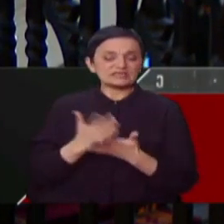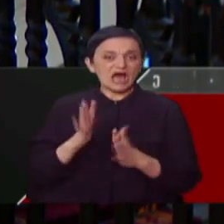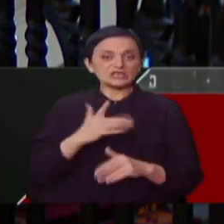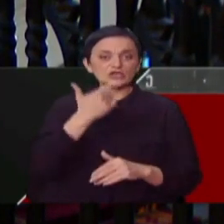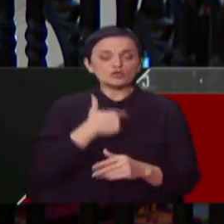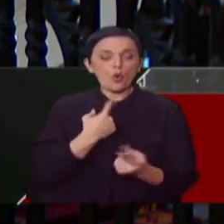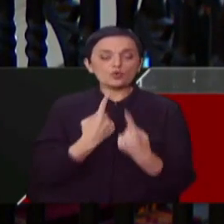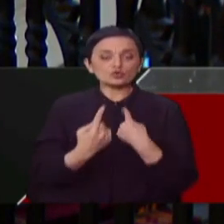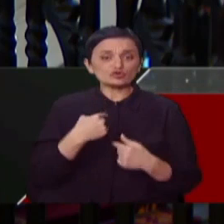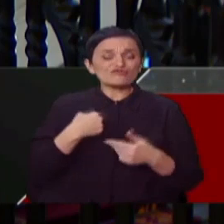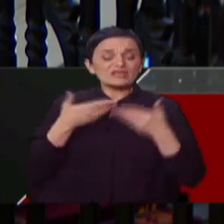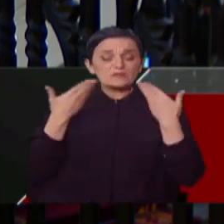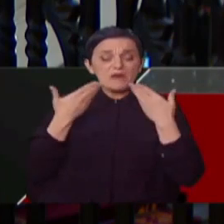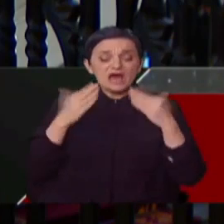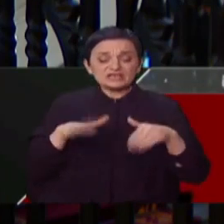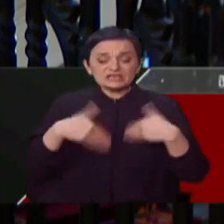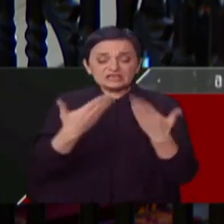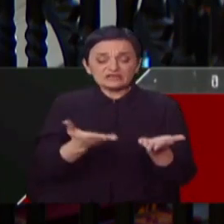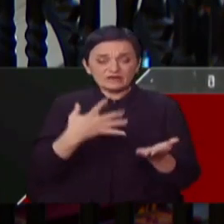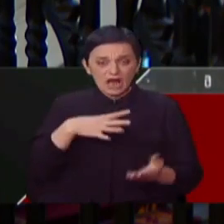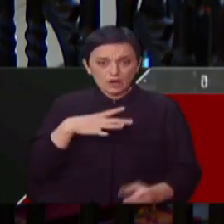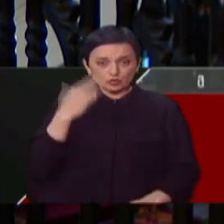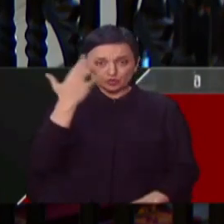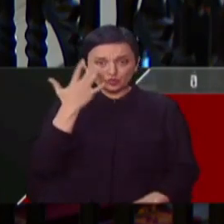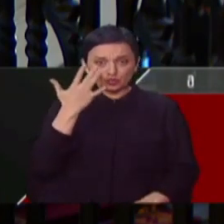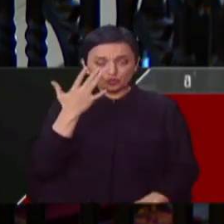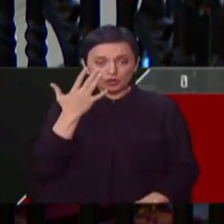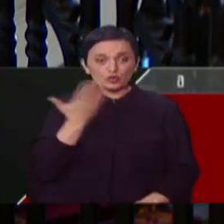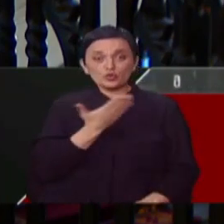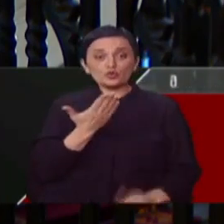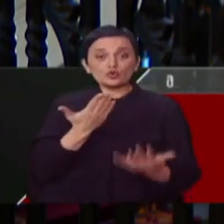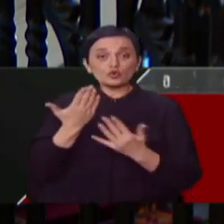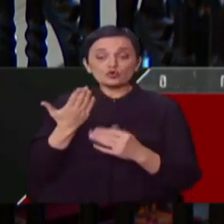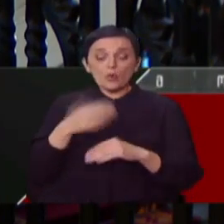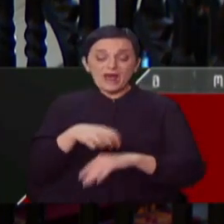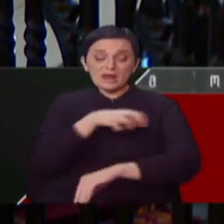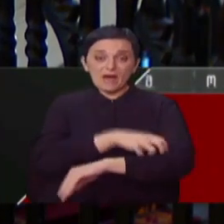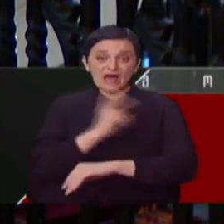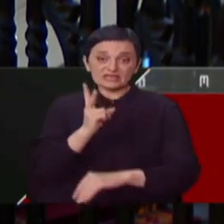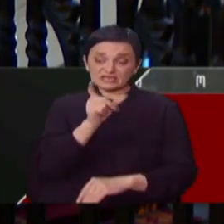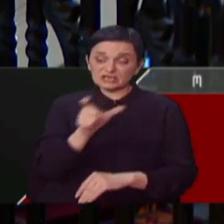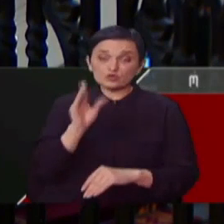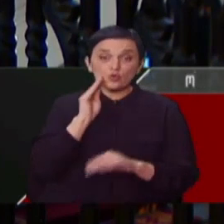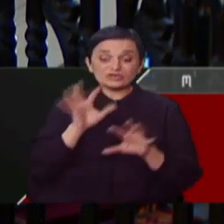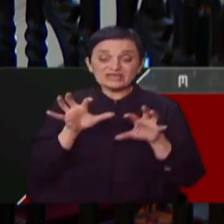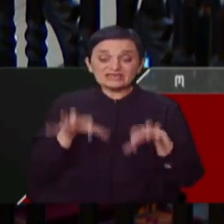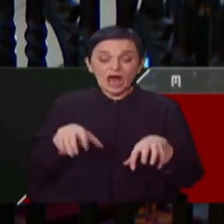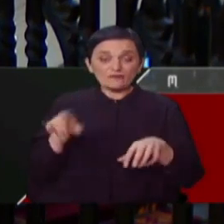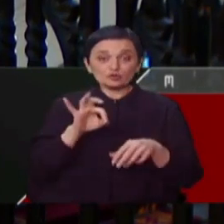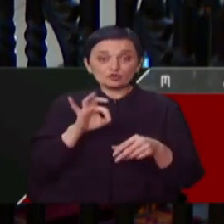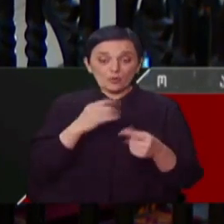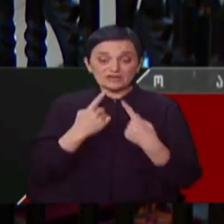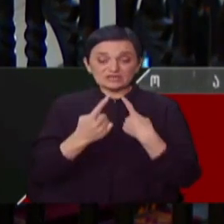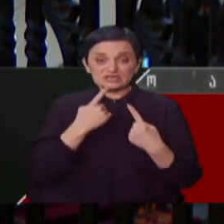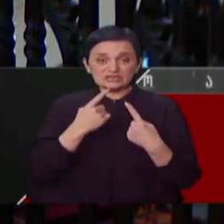კონსტრუქციული დიალოგის უჩვენ. მარტივ რამეს თავაზობდით ქართული ოცნებას, არა თუ რომელიმე პარტიის კანდიდატი, როცა თავმჯდომარეზეა საუბარი, უნდა